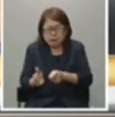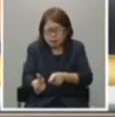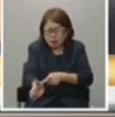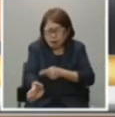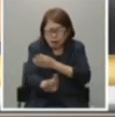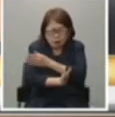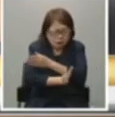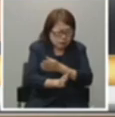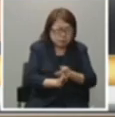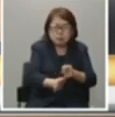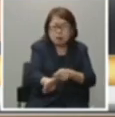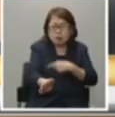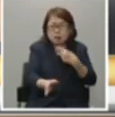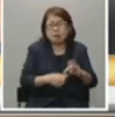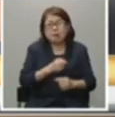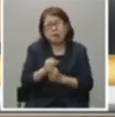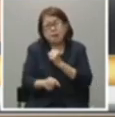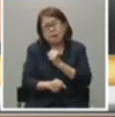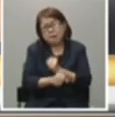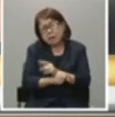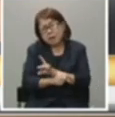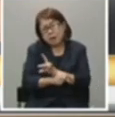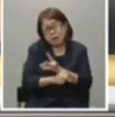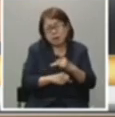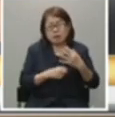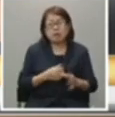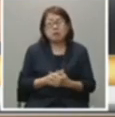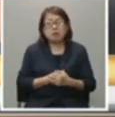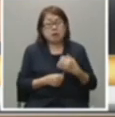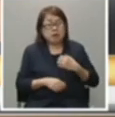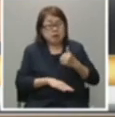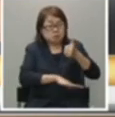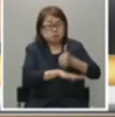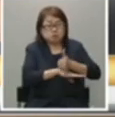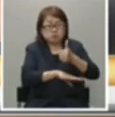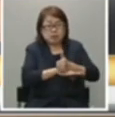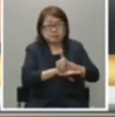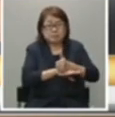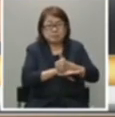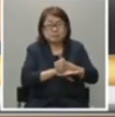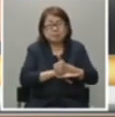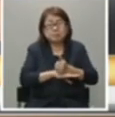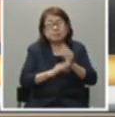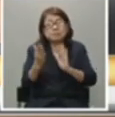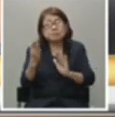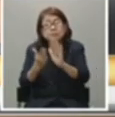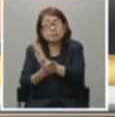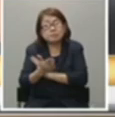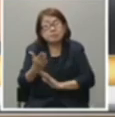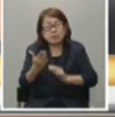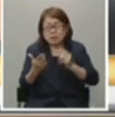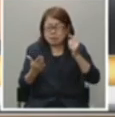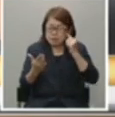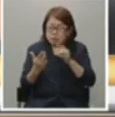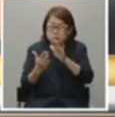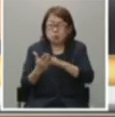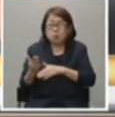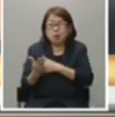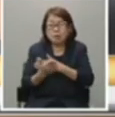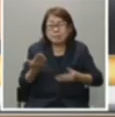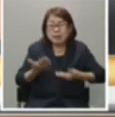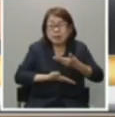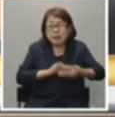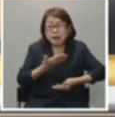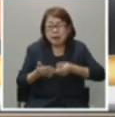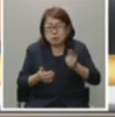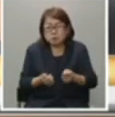ดังนั้นผู้นำที่จะมากำหนดนโยบายการค้าและนำเศรษฐกิจของประเทศดูแลรักษาราย